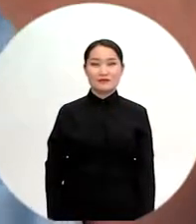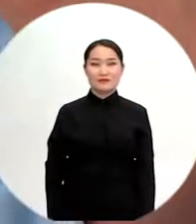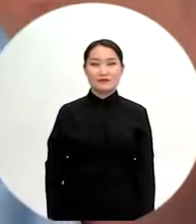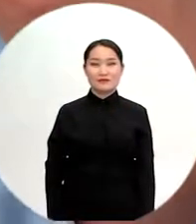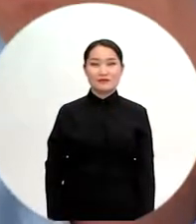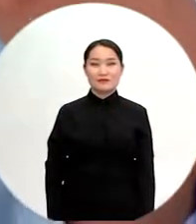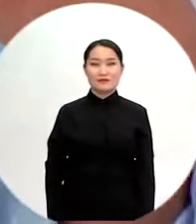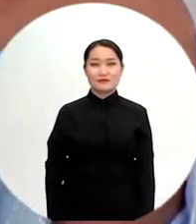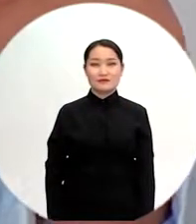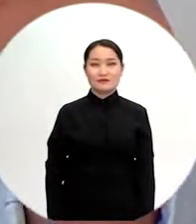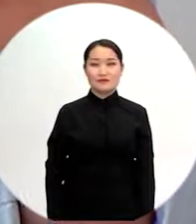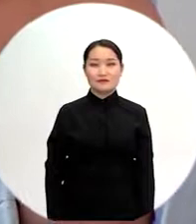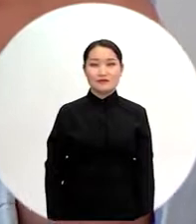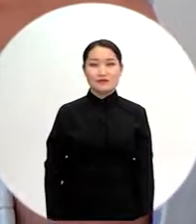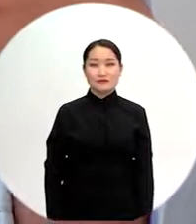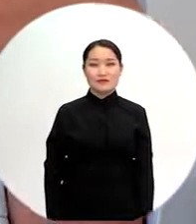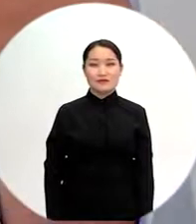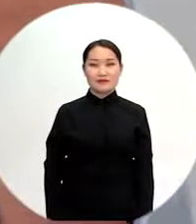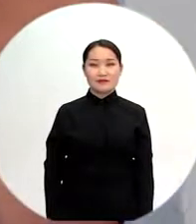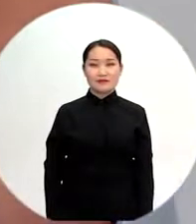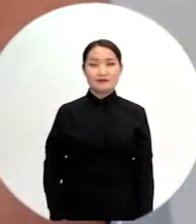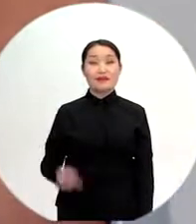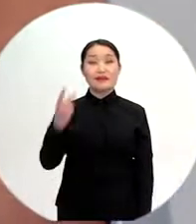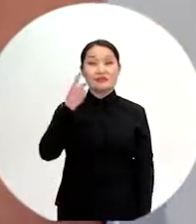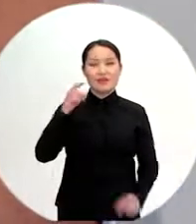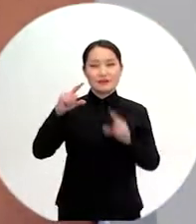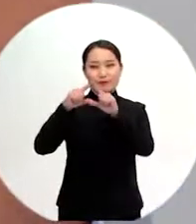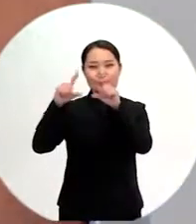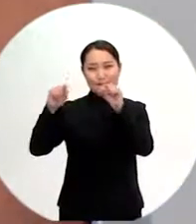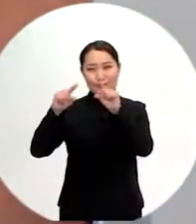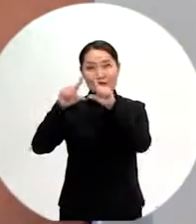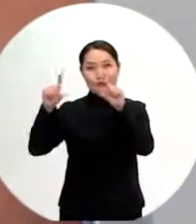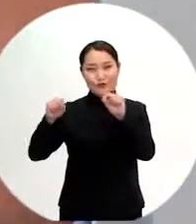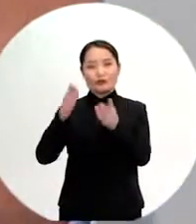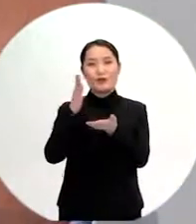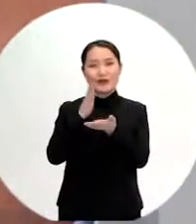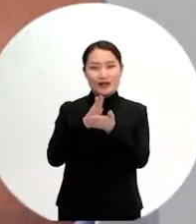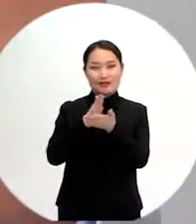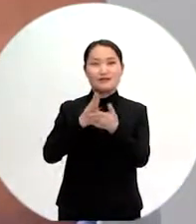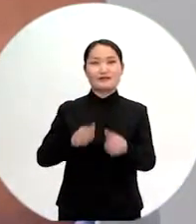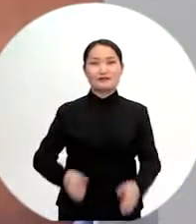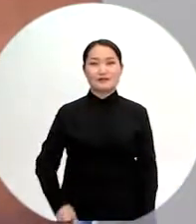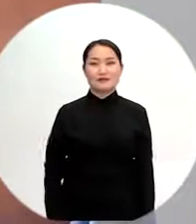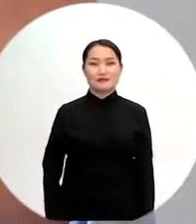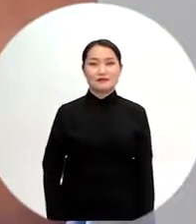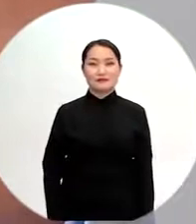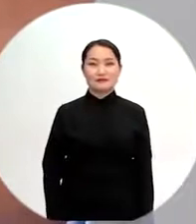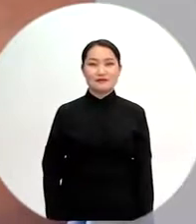Нэг хэсэгт бүтэн дөрвөлжингүүд ногдох ёстой шүү.